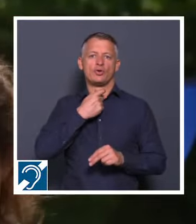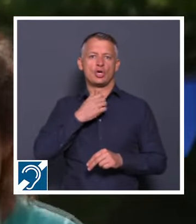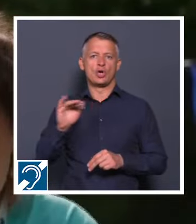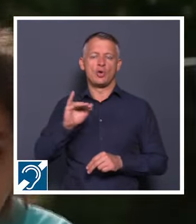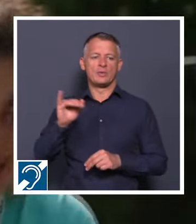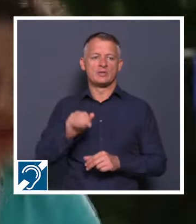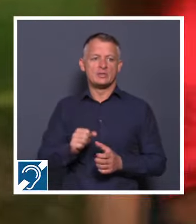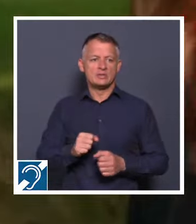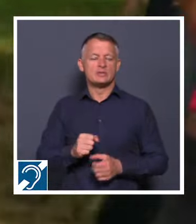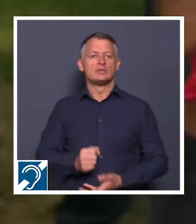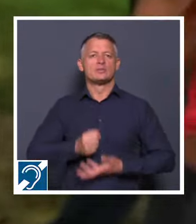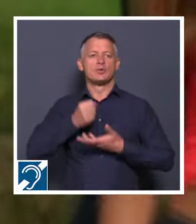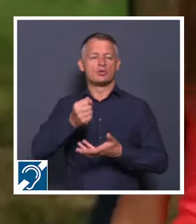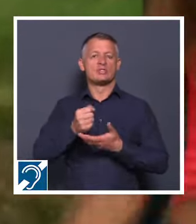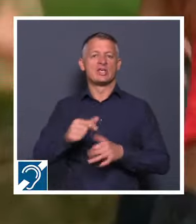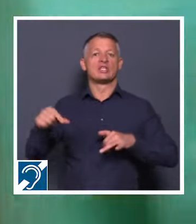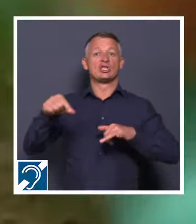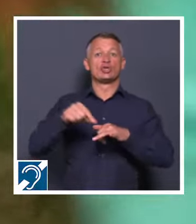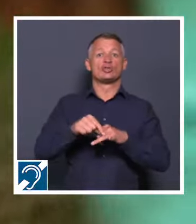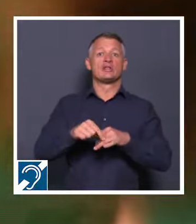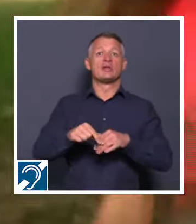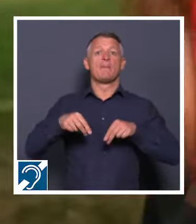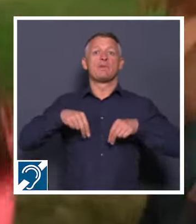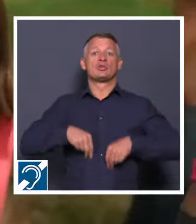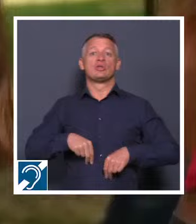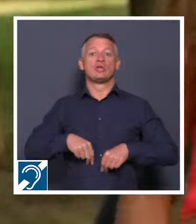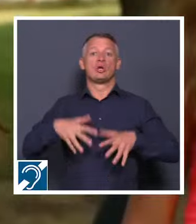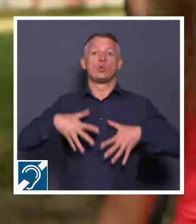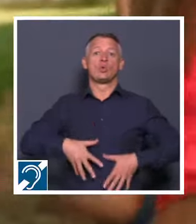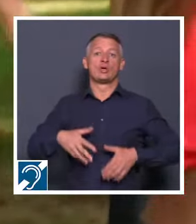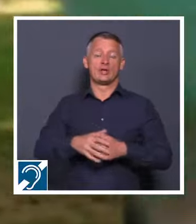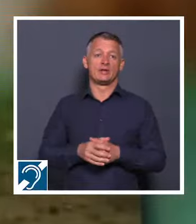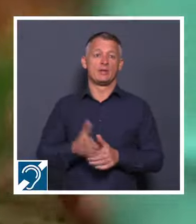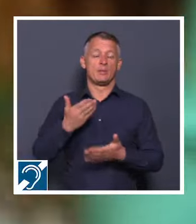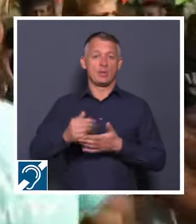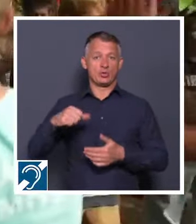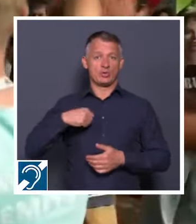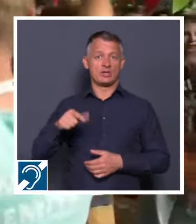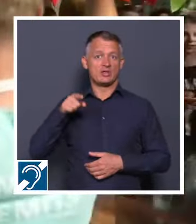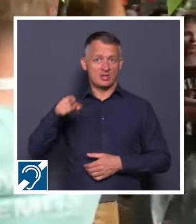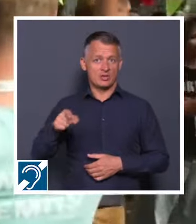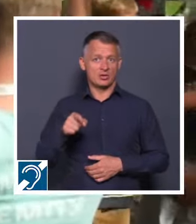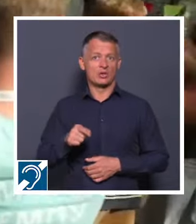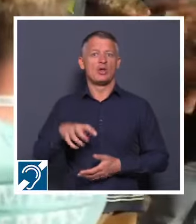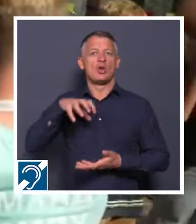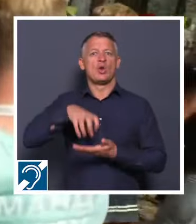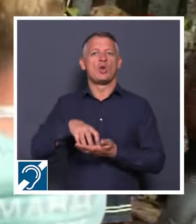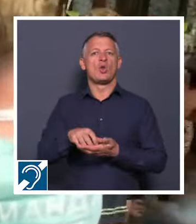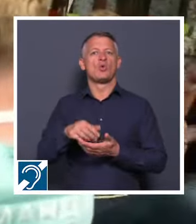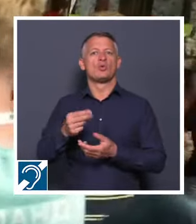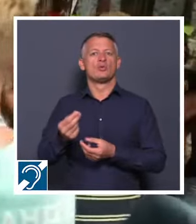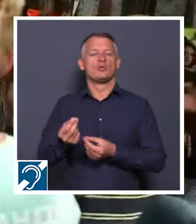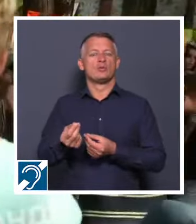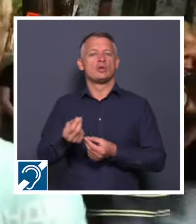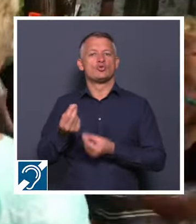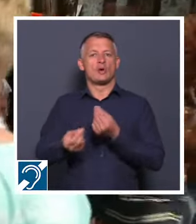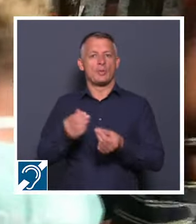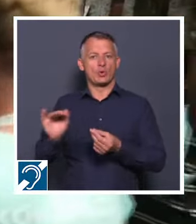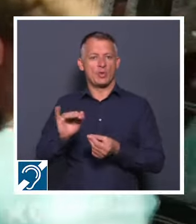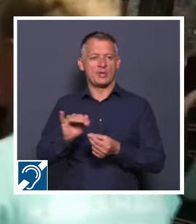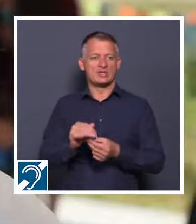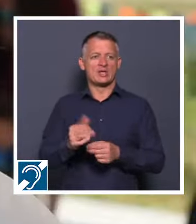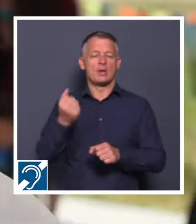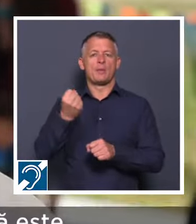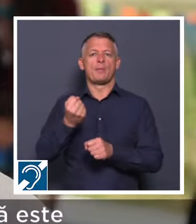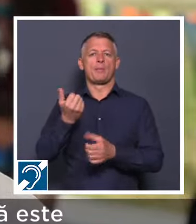Fundația Olena Zelenska, soția președintelui Ucrainei. Pentru tinerii ucraineni, tabăra este o șansă rară de a socializa cu